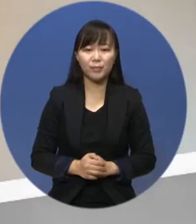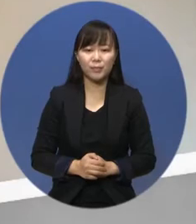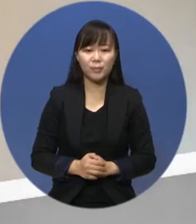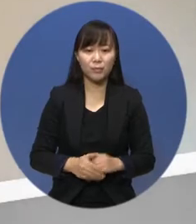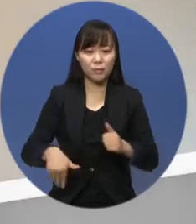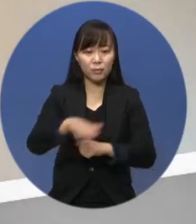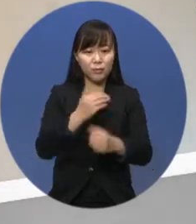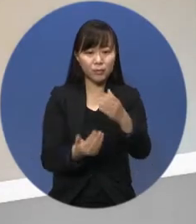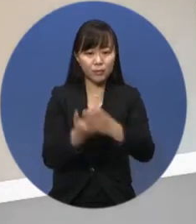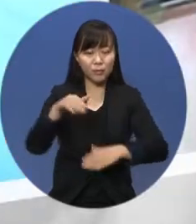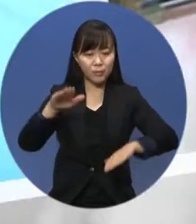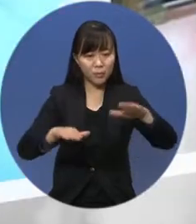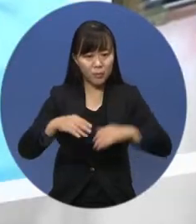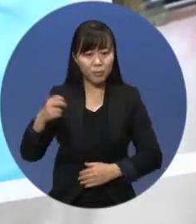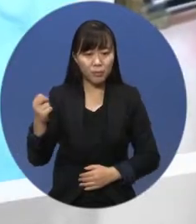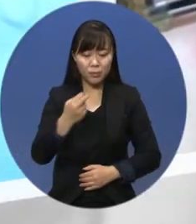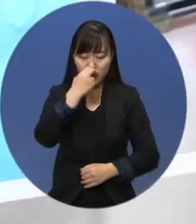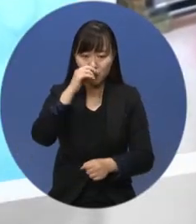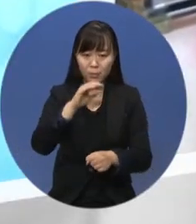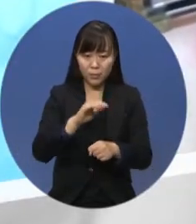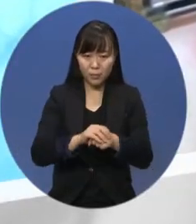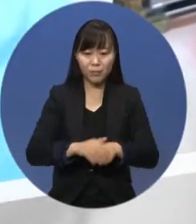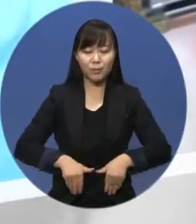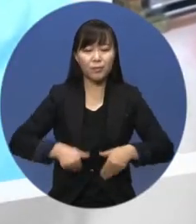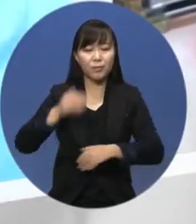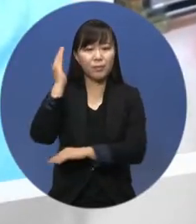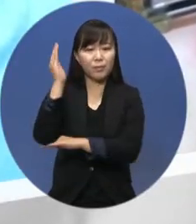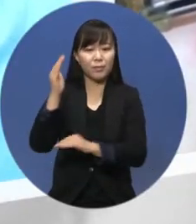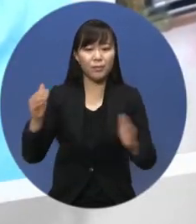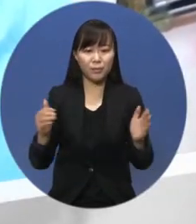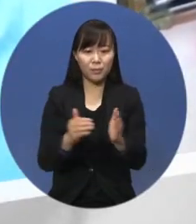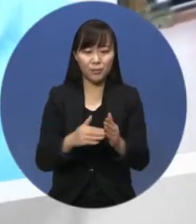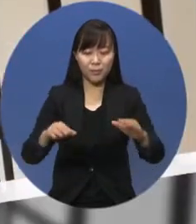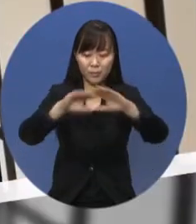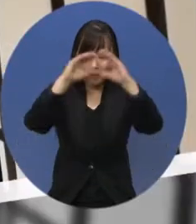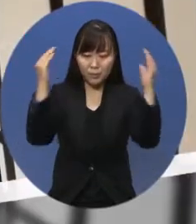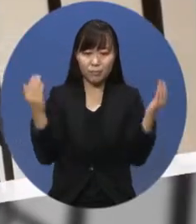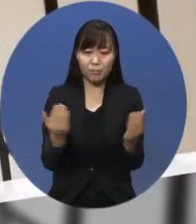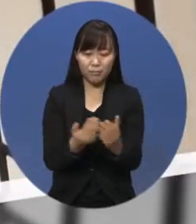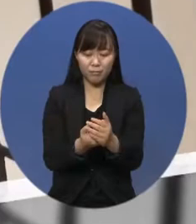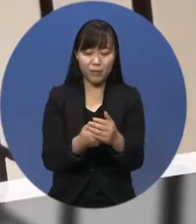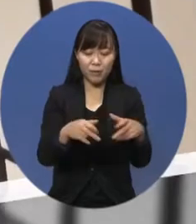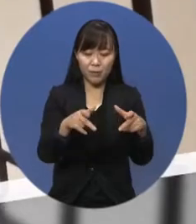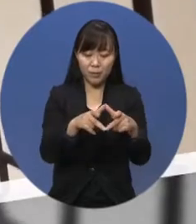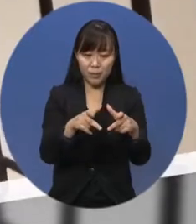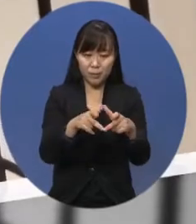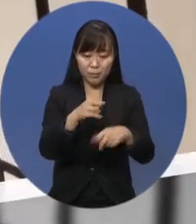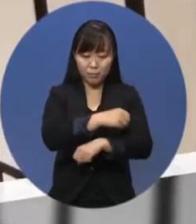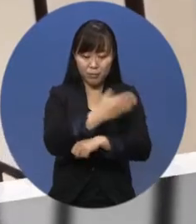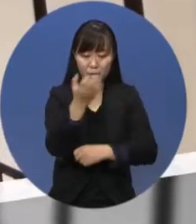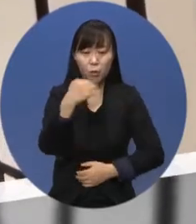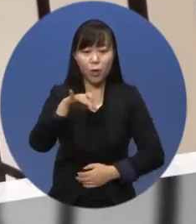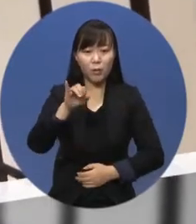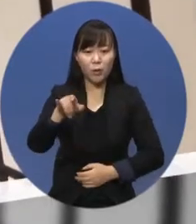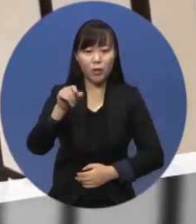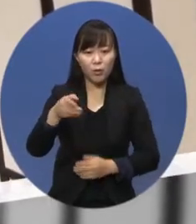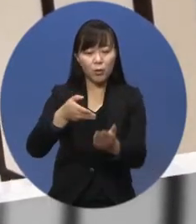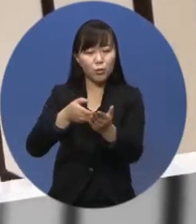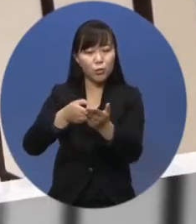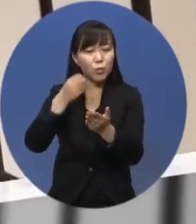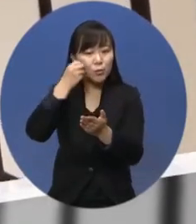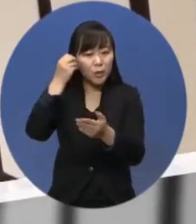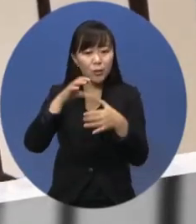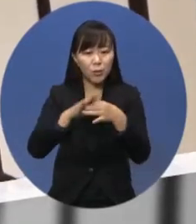우리 주변에서 일어나는 불공정한 사례부터 억울한 사연, 따뜻한 미담까지 장애인신문과